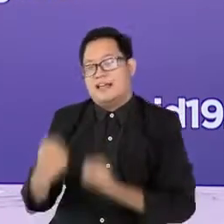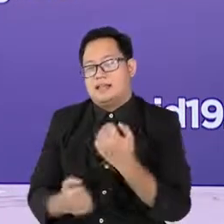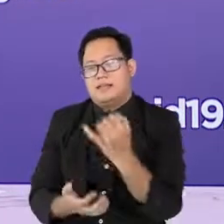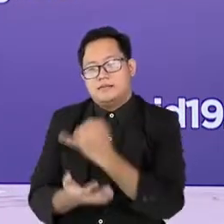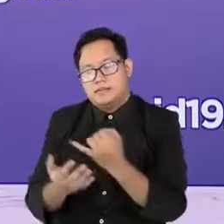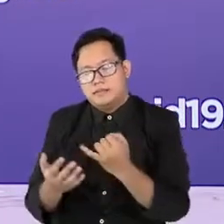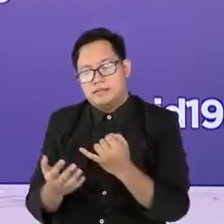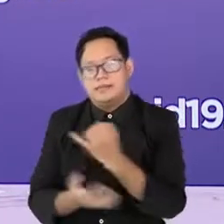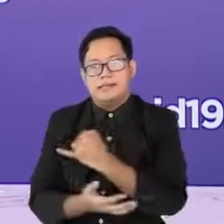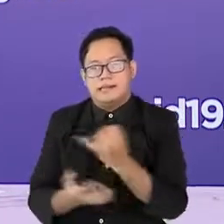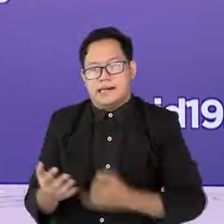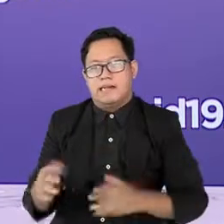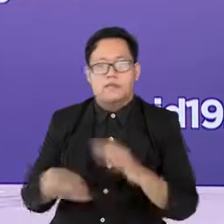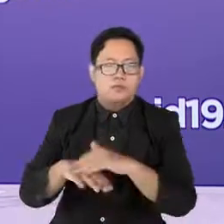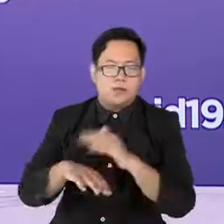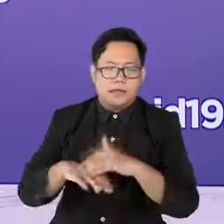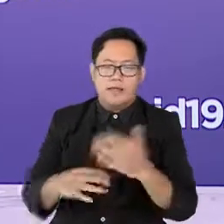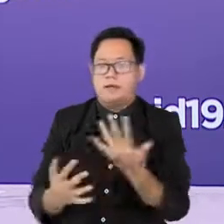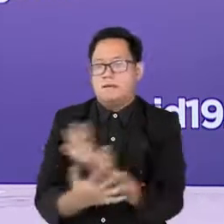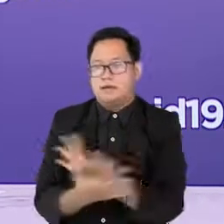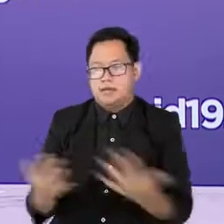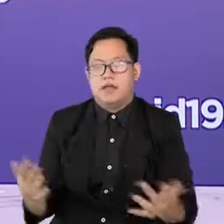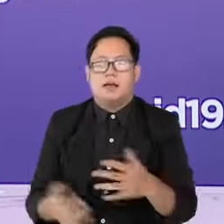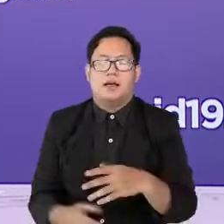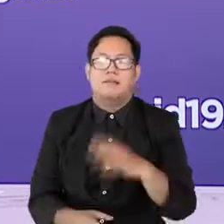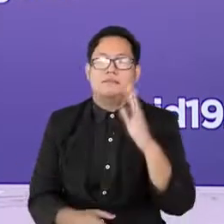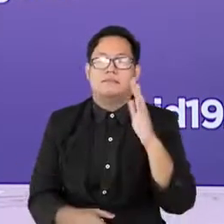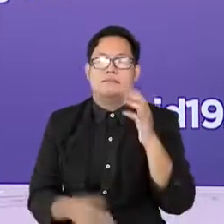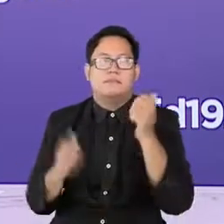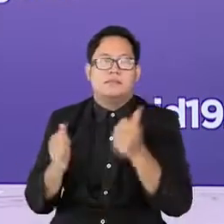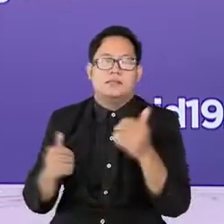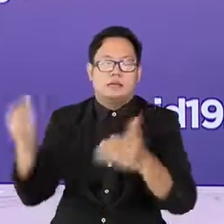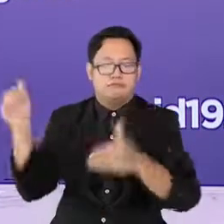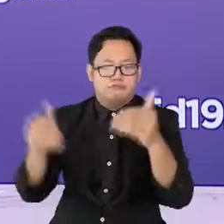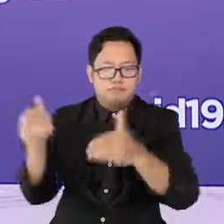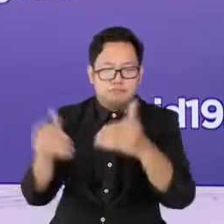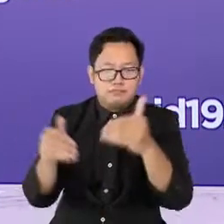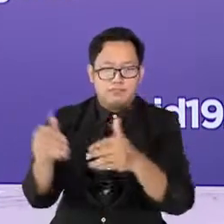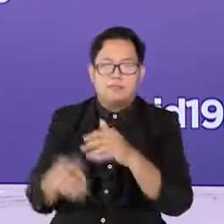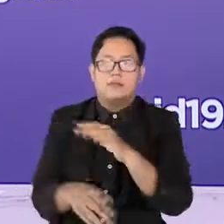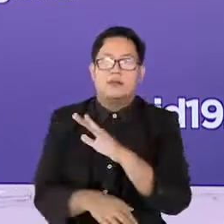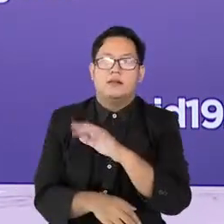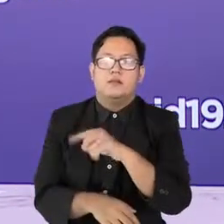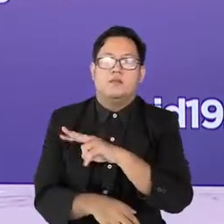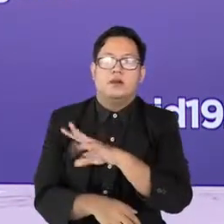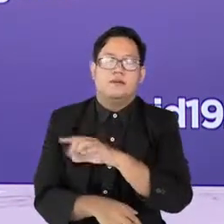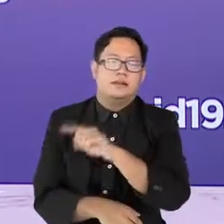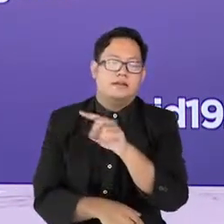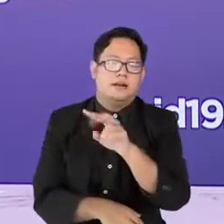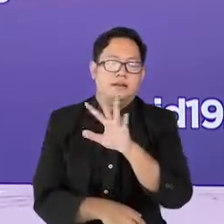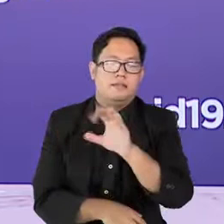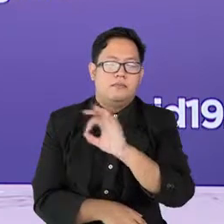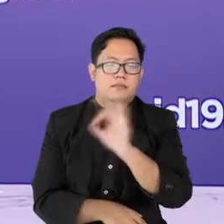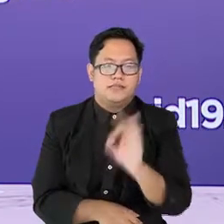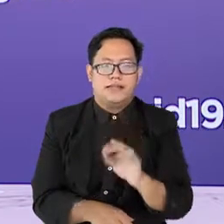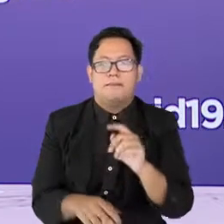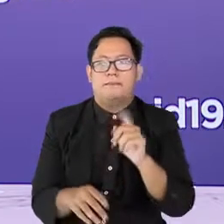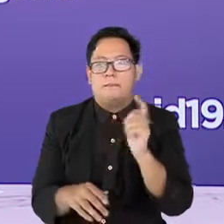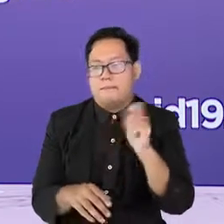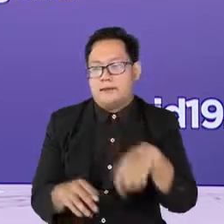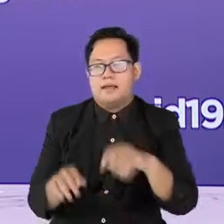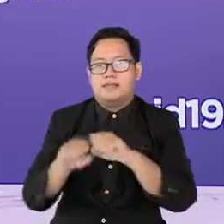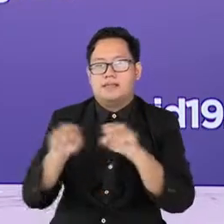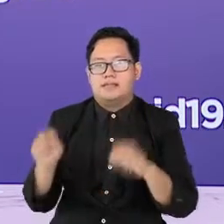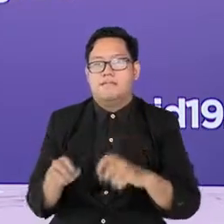beroperasi 25% dengan skrining melalui sistem peduli lindungi Hai pada level 3